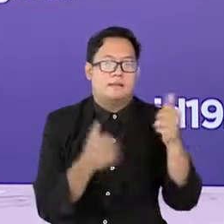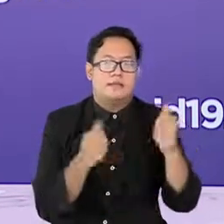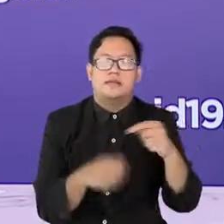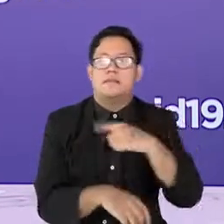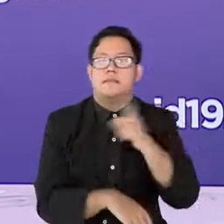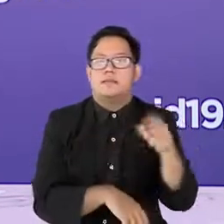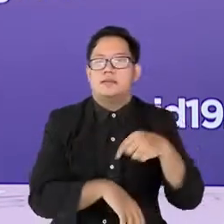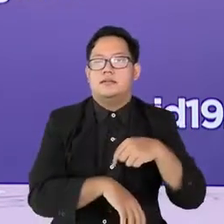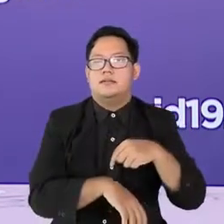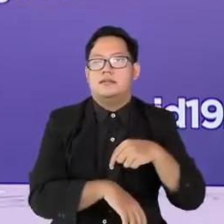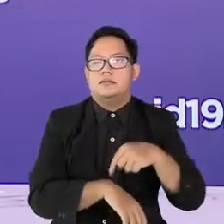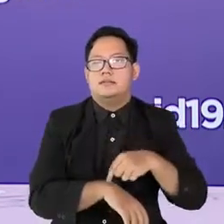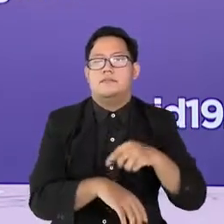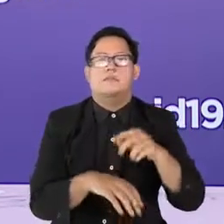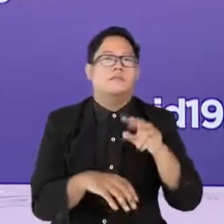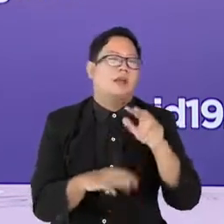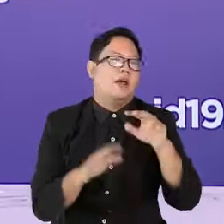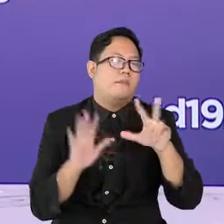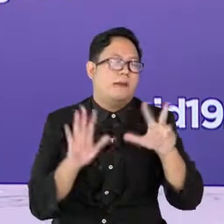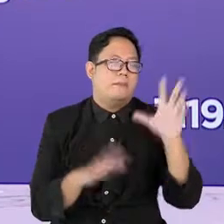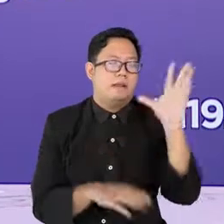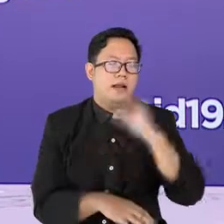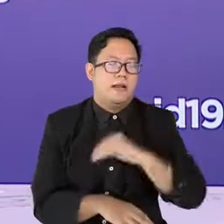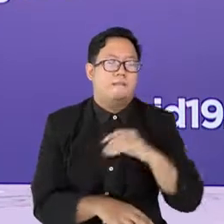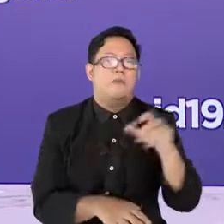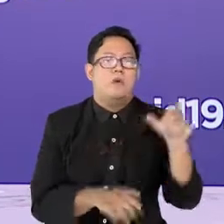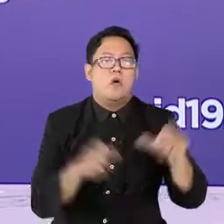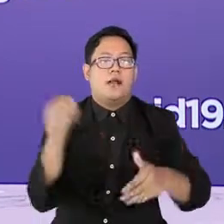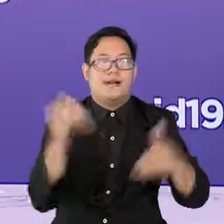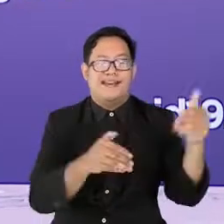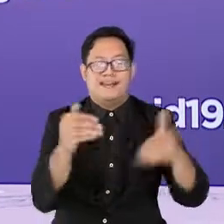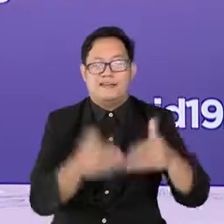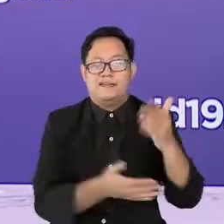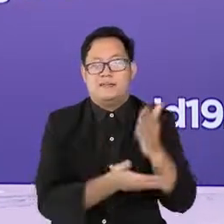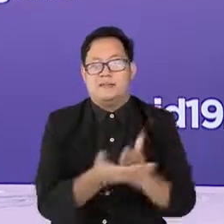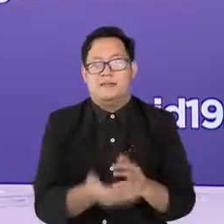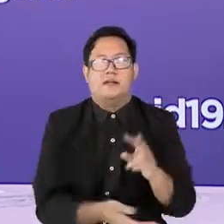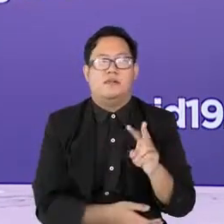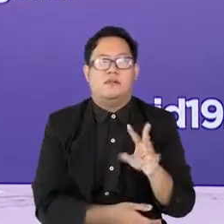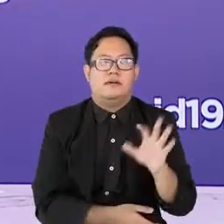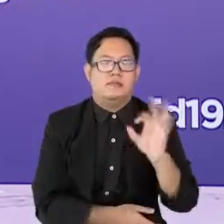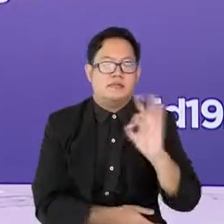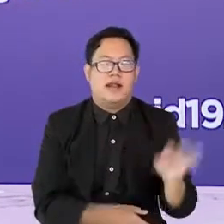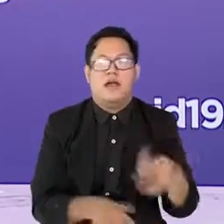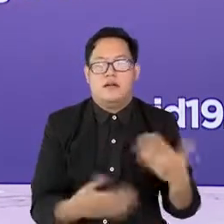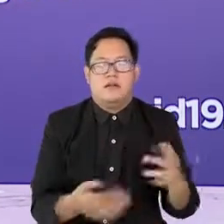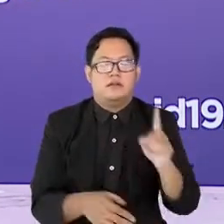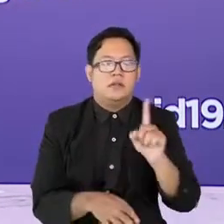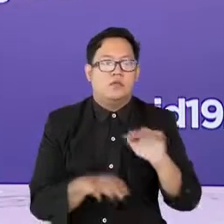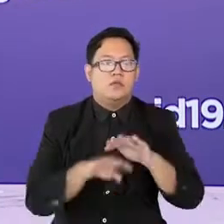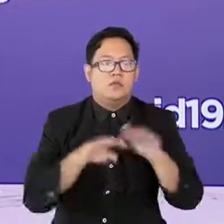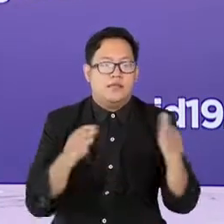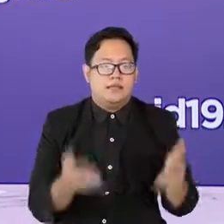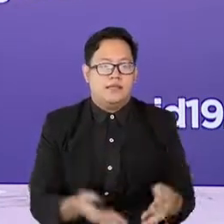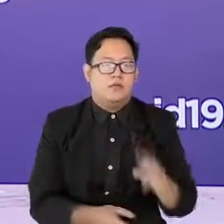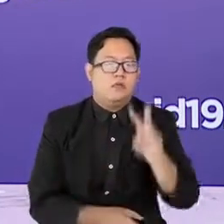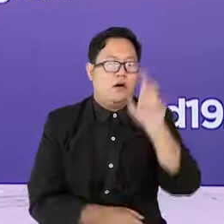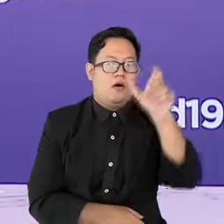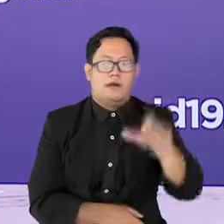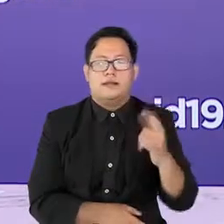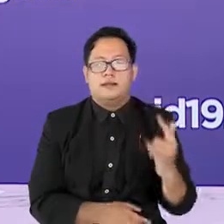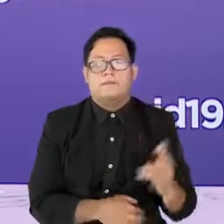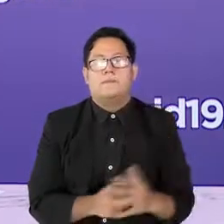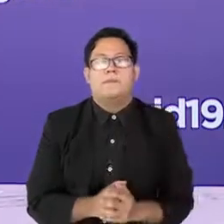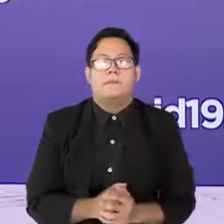20.00 dengan kapasitas 25% atau dua orang Per meja ke kota